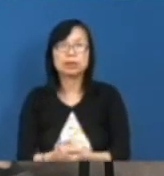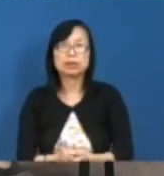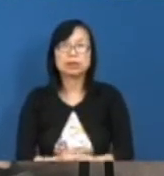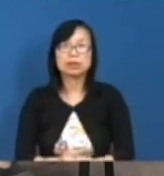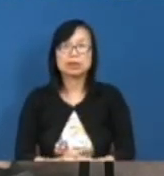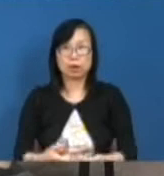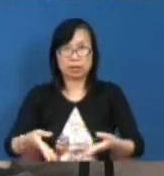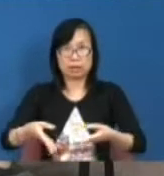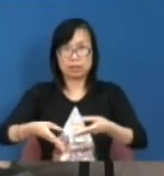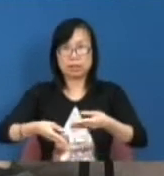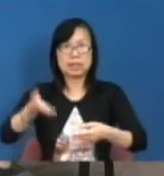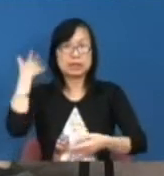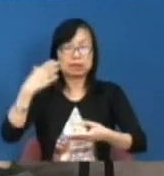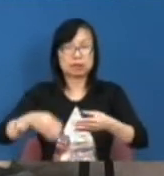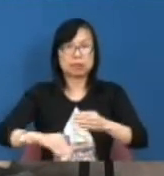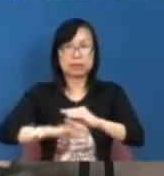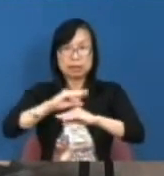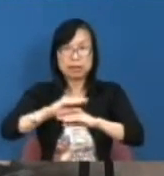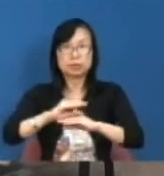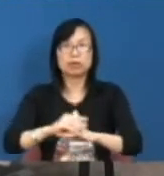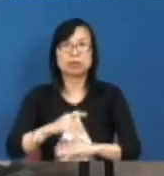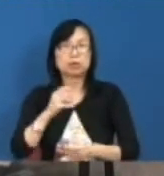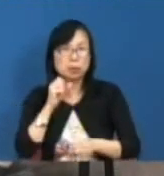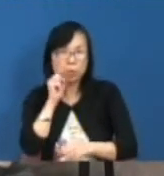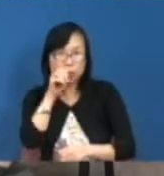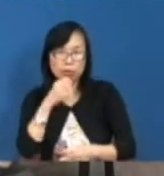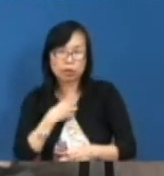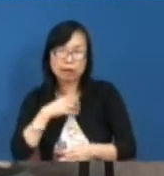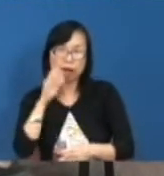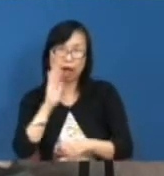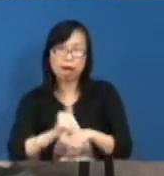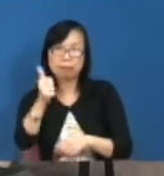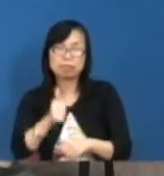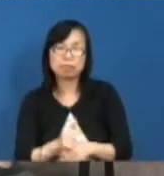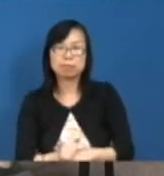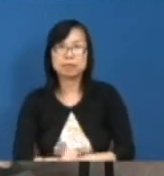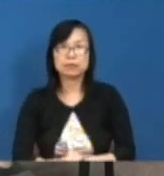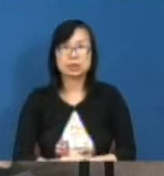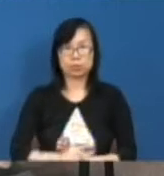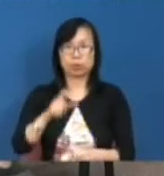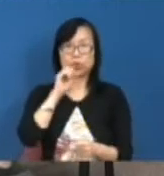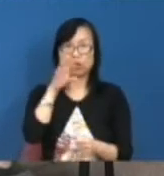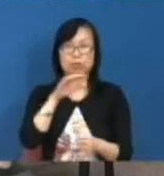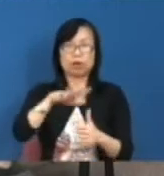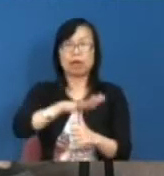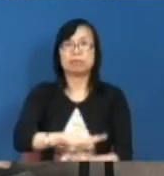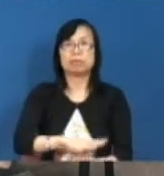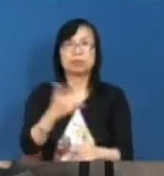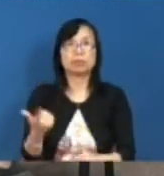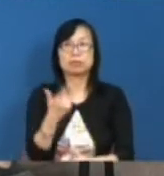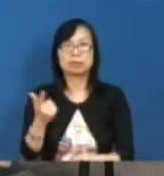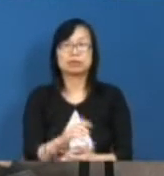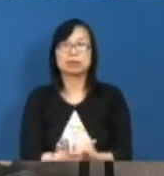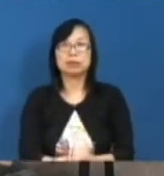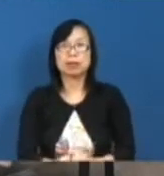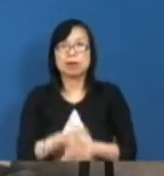已经建立咗嘅秩序必然合理。如果呢个秩序向前下一步再压制你多啲嘅时候，你出几句声就已经系皇恩大赦，